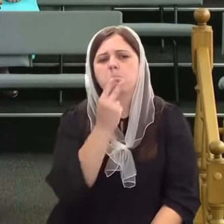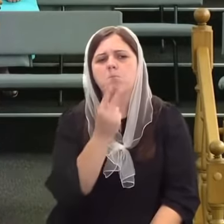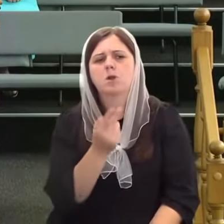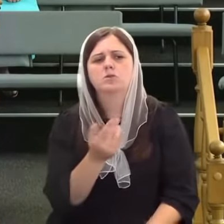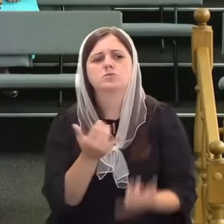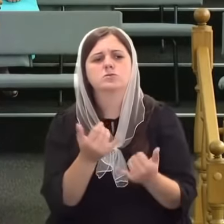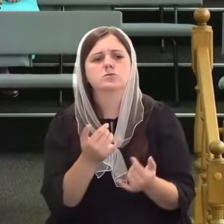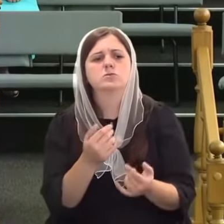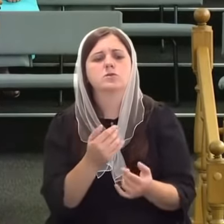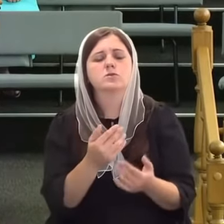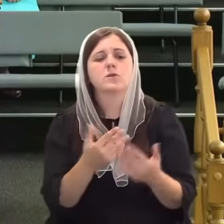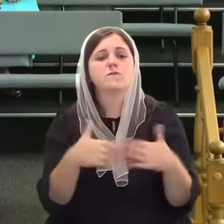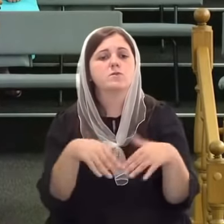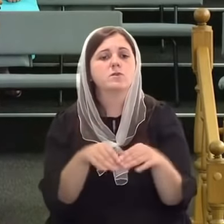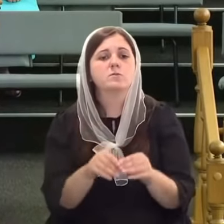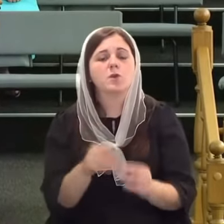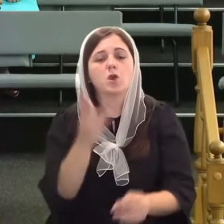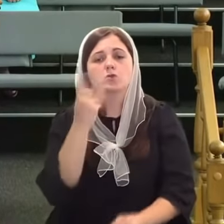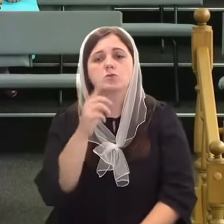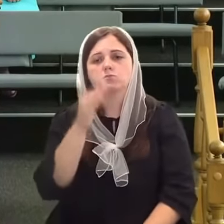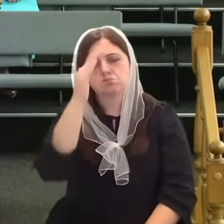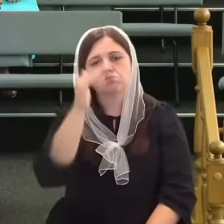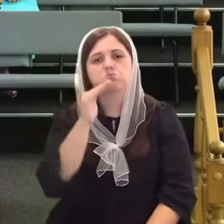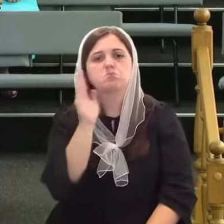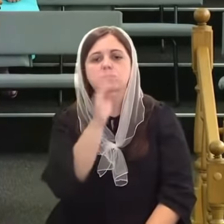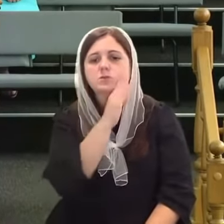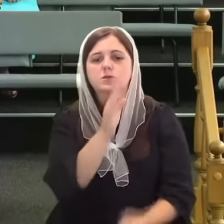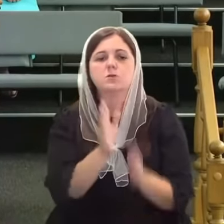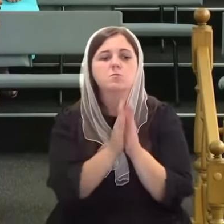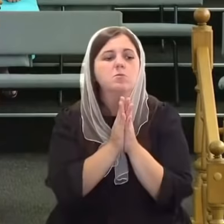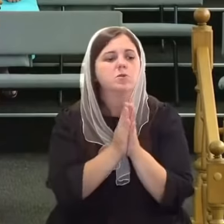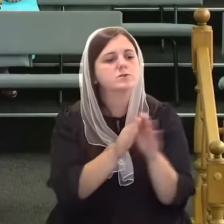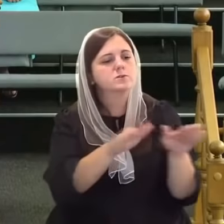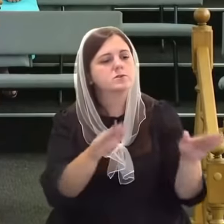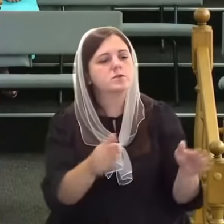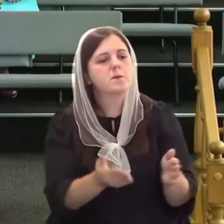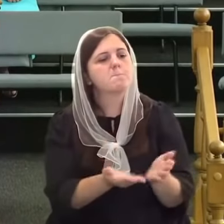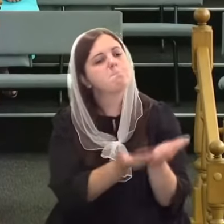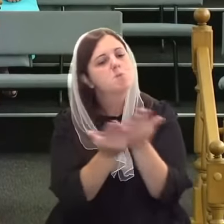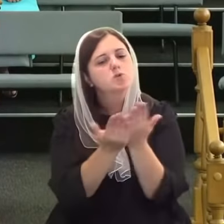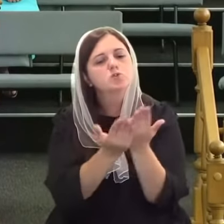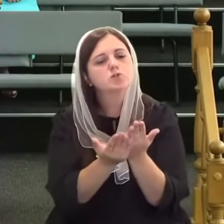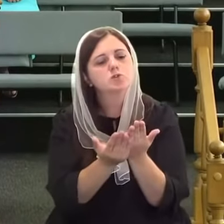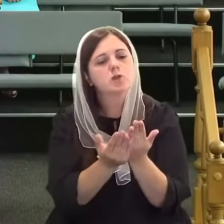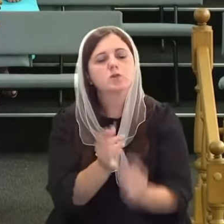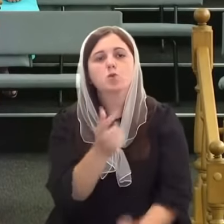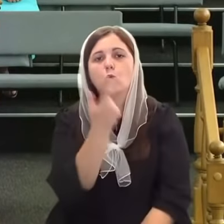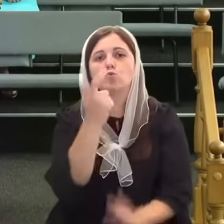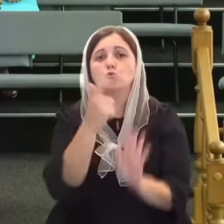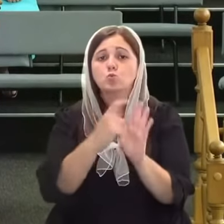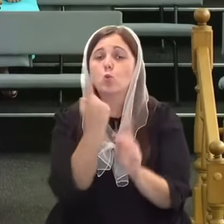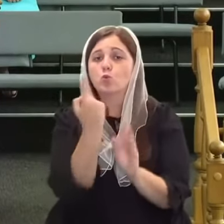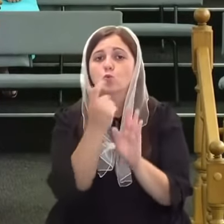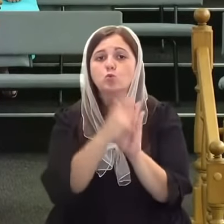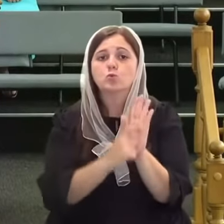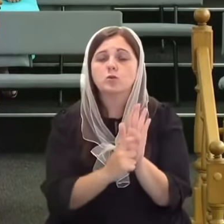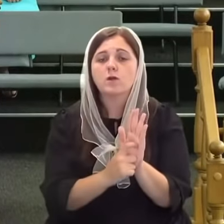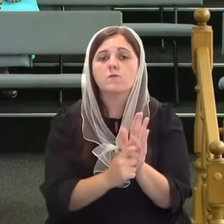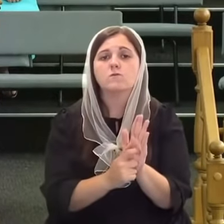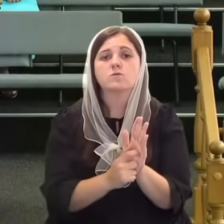родители просят детей: прочитай Библию, прочитай главу из Евангелия, выучить Псалом